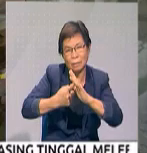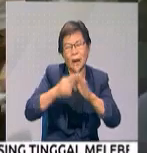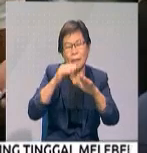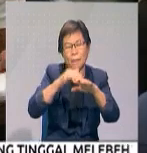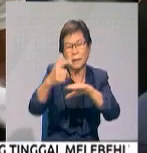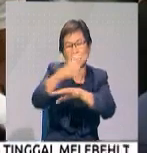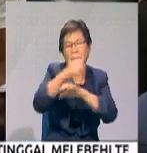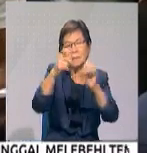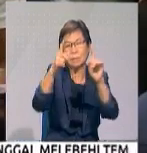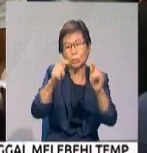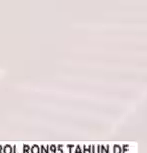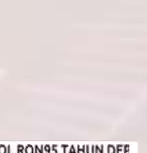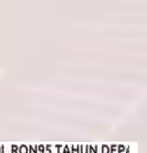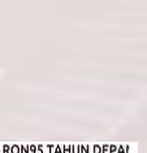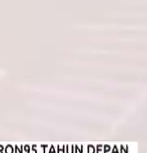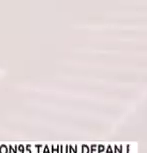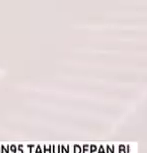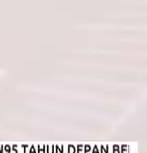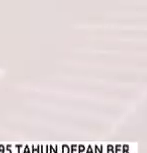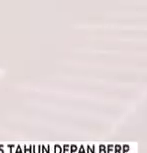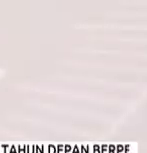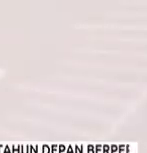ini.